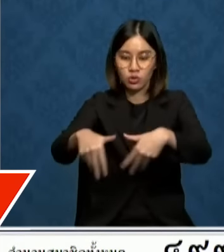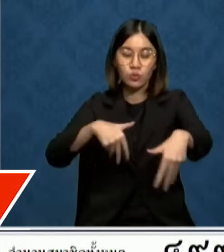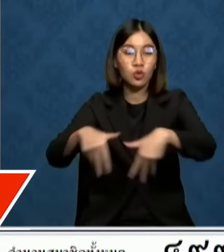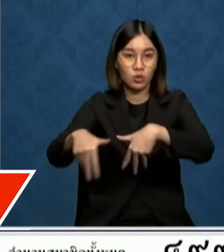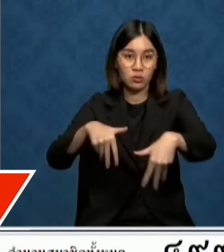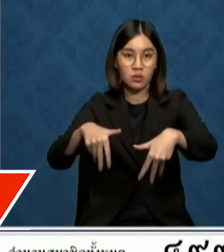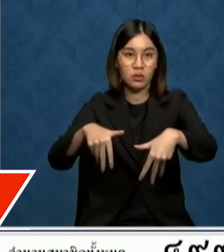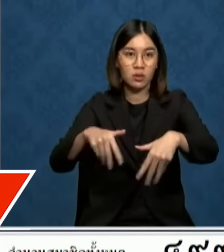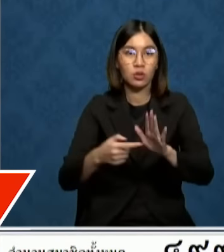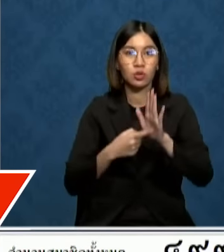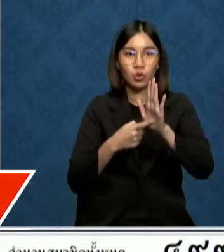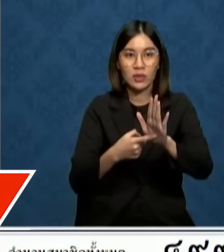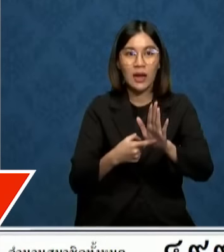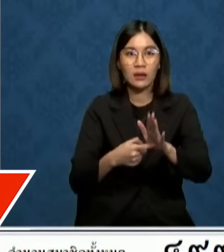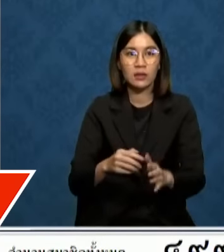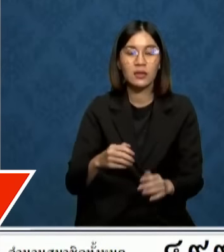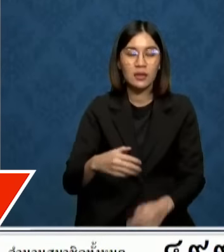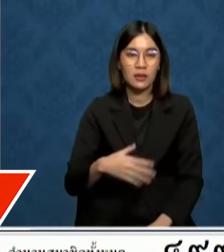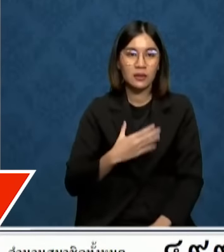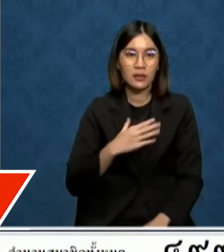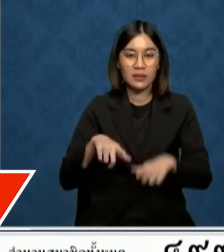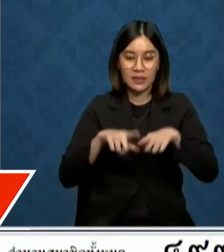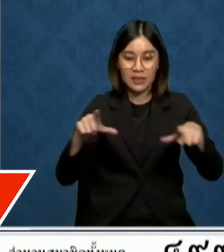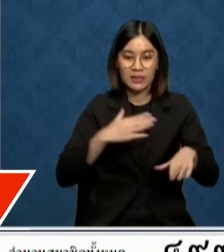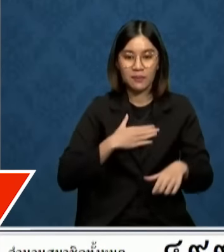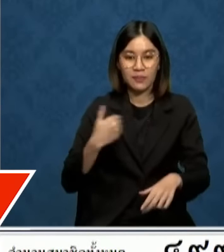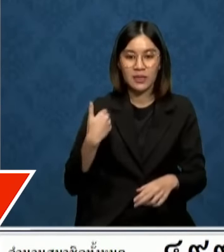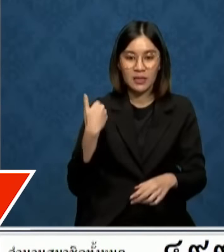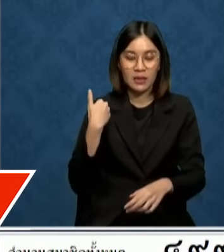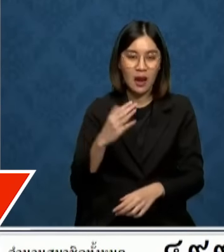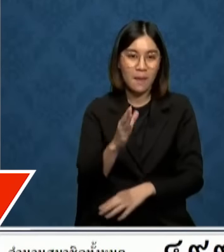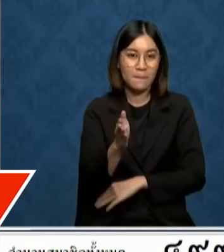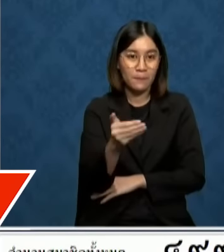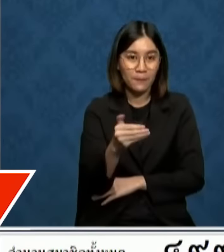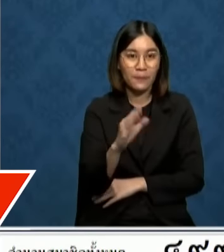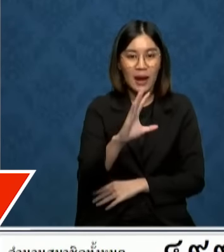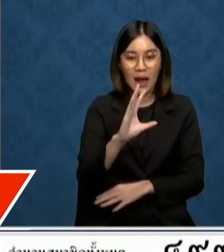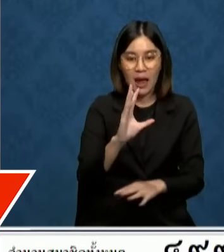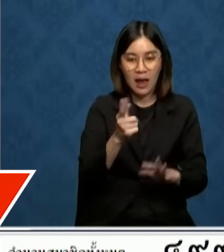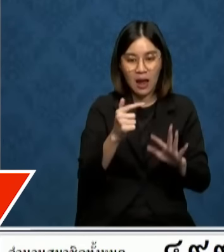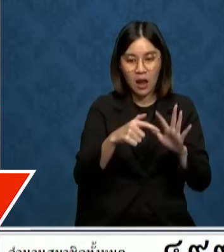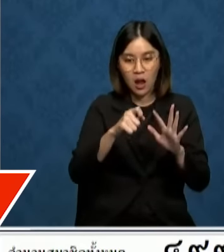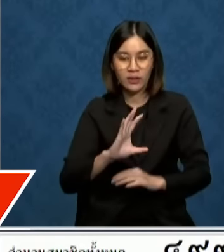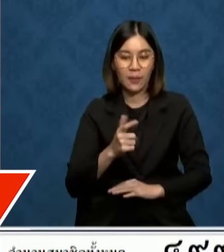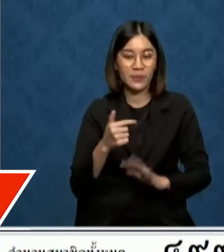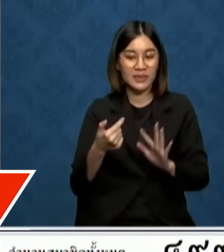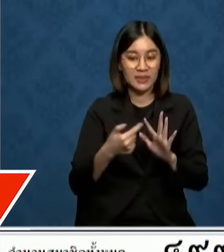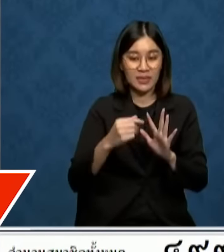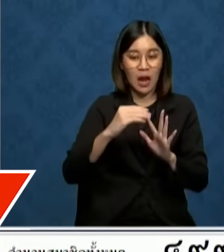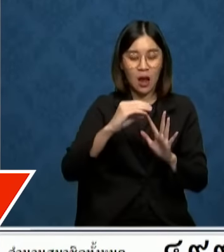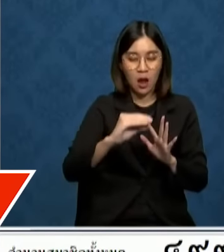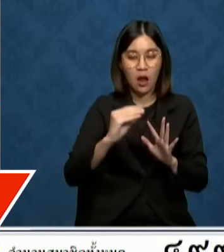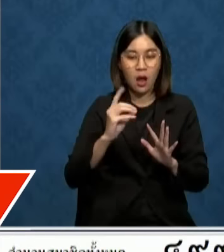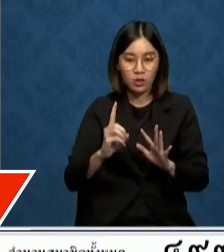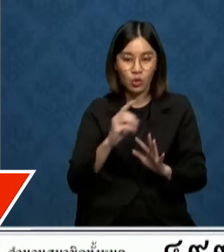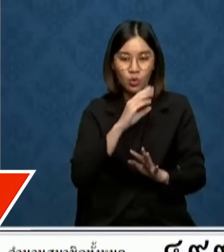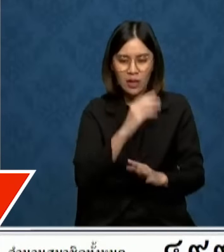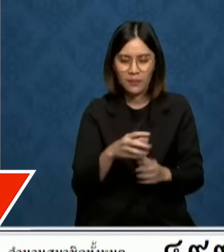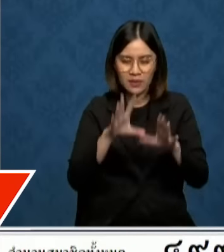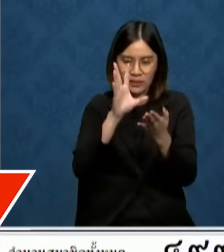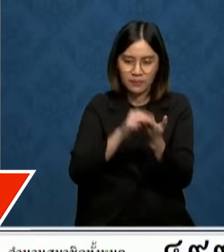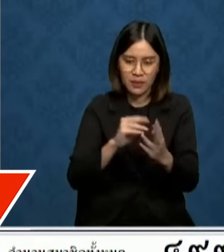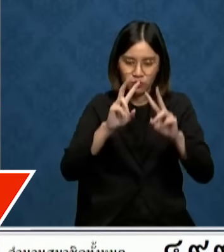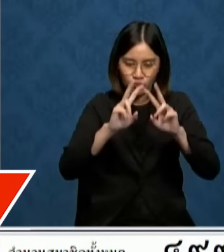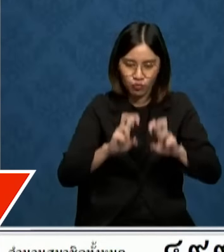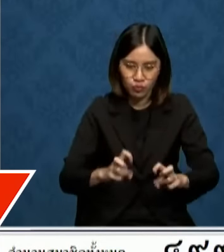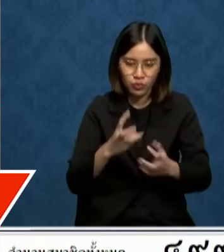ที่เช่นในพื้นที่ของดิฉันมีปลาช่อนและปลาชะโดที่เป็นปลาท้องถิ่นหากมีข้อมูลเชิงวิชาการ